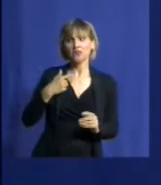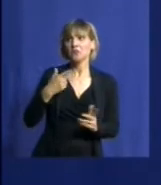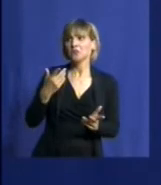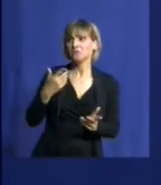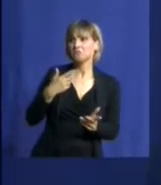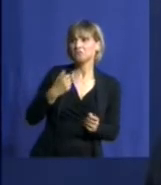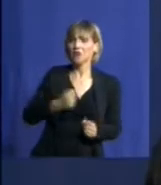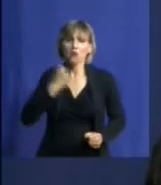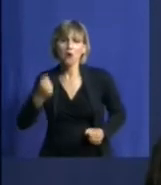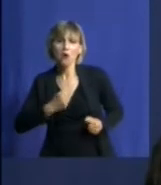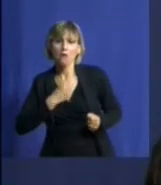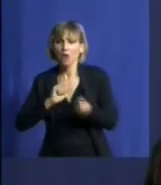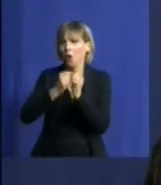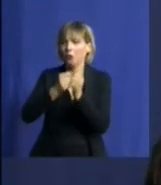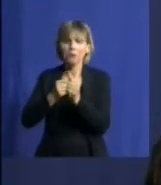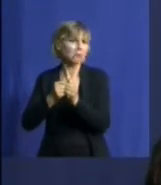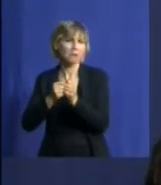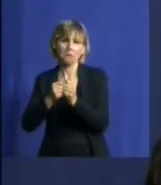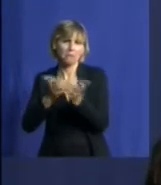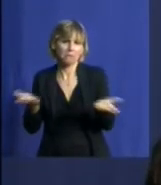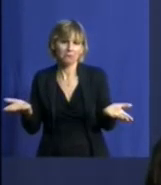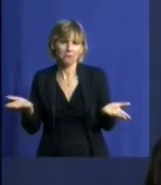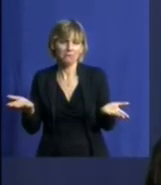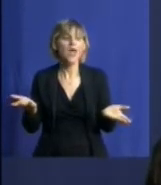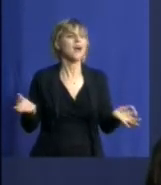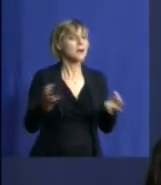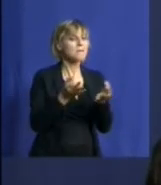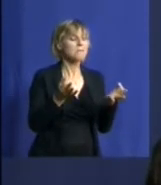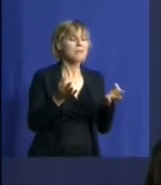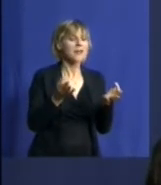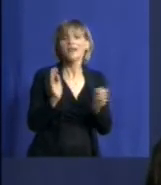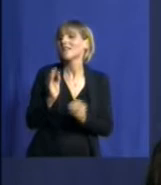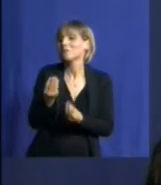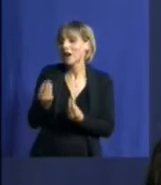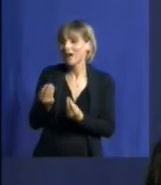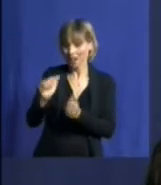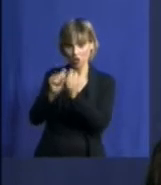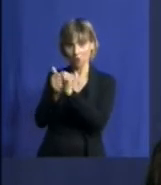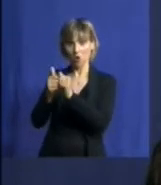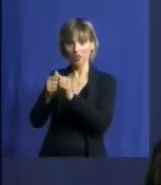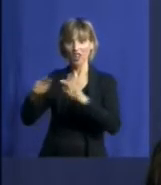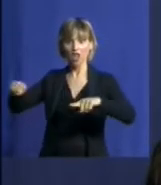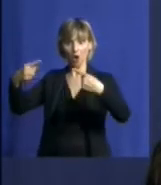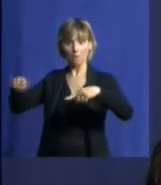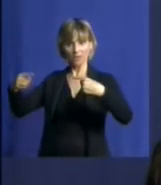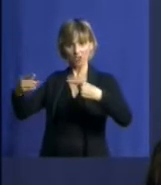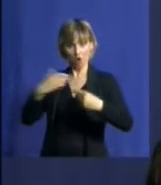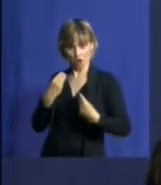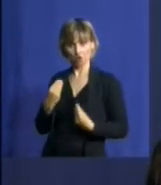di aver sofferto questa cosa. Bene, nello sport c'è tanta competizione, ma nella vita tu